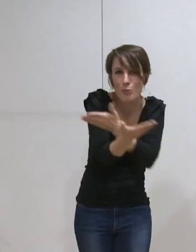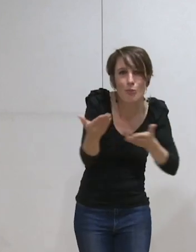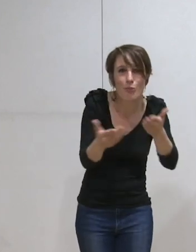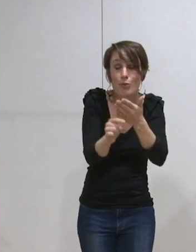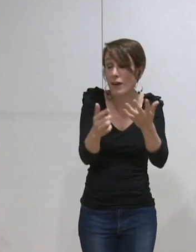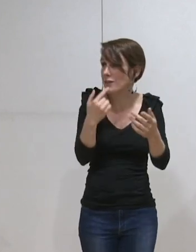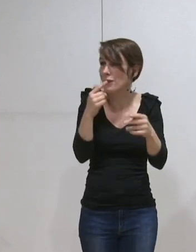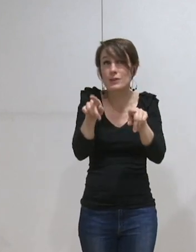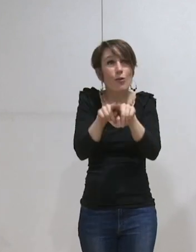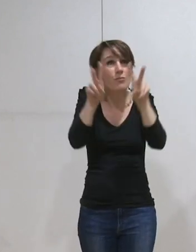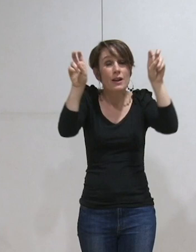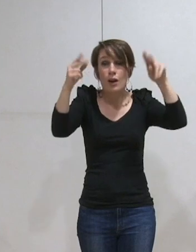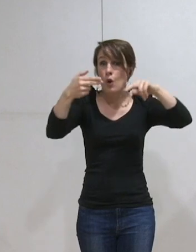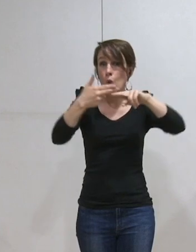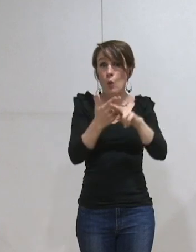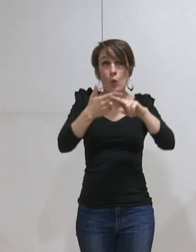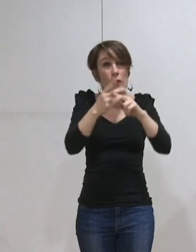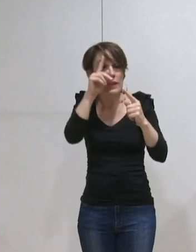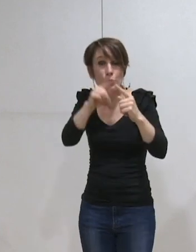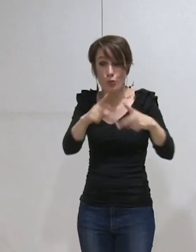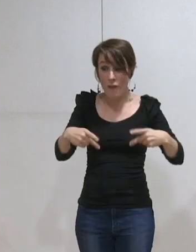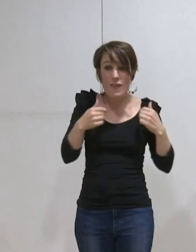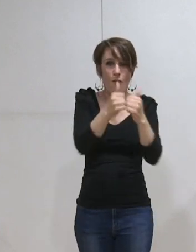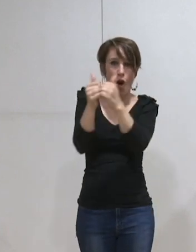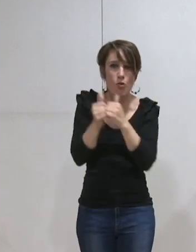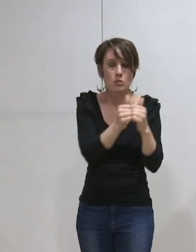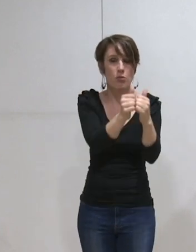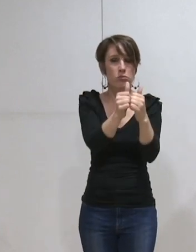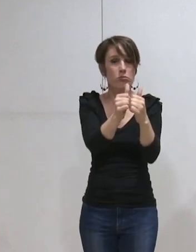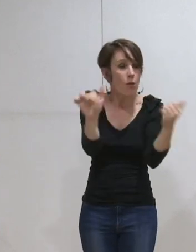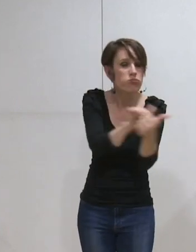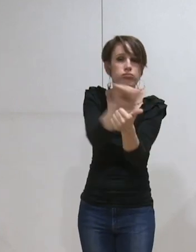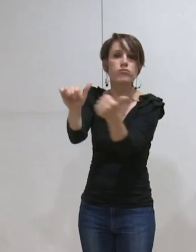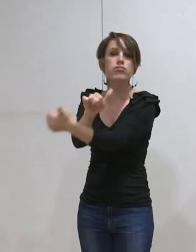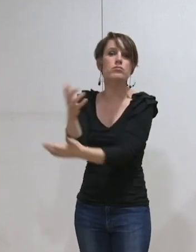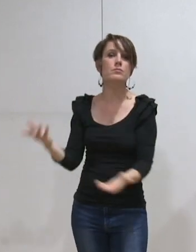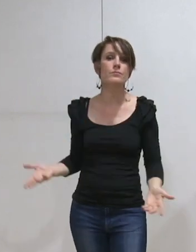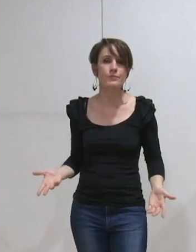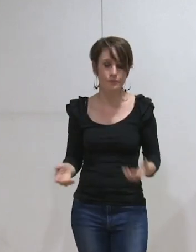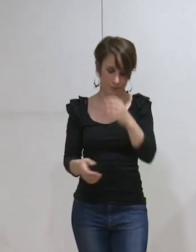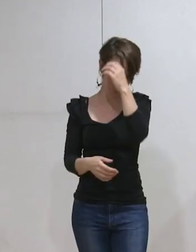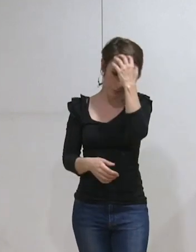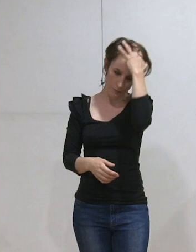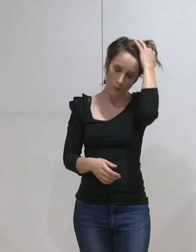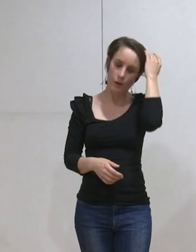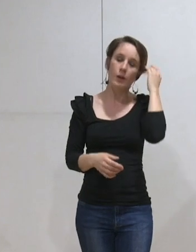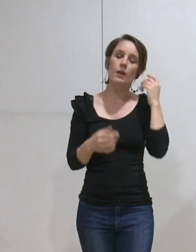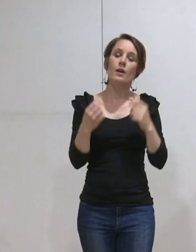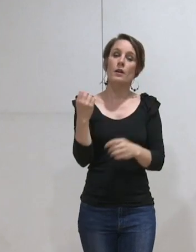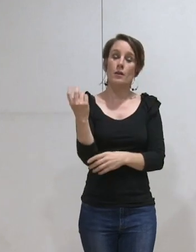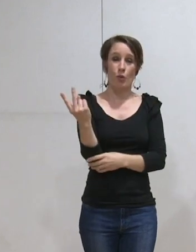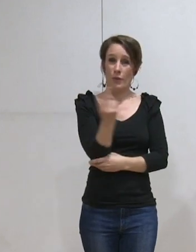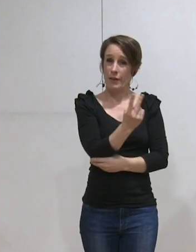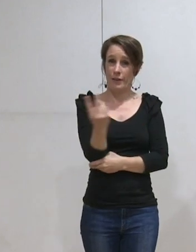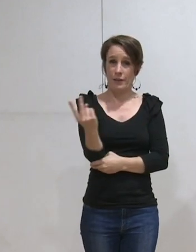service du vivre ensemble qui ont été atteints parce que ces deux équipements ont pour point commun